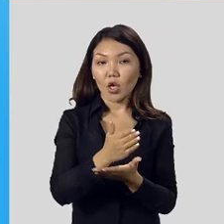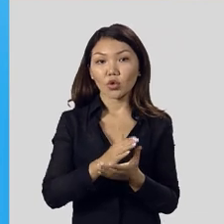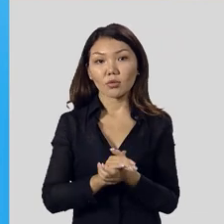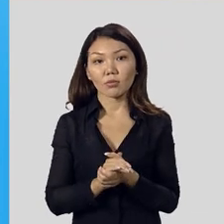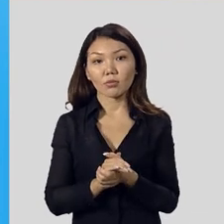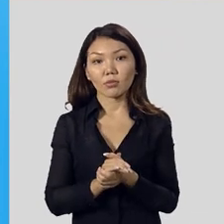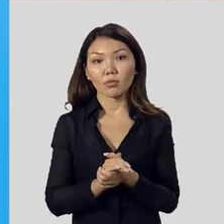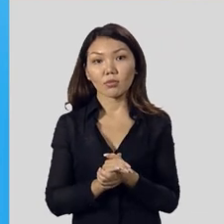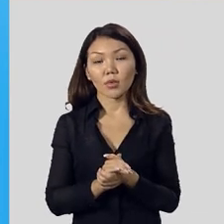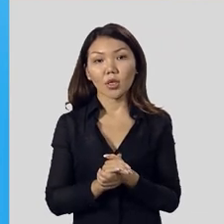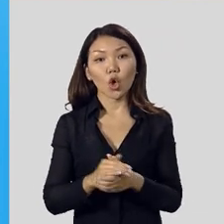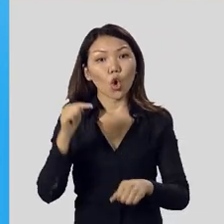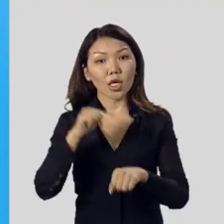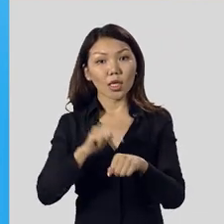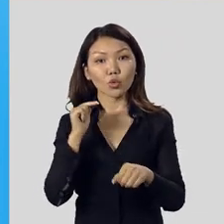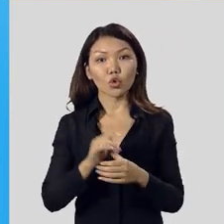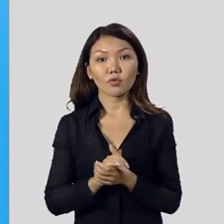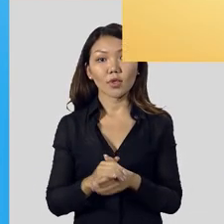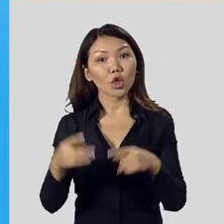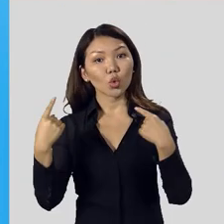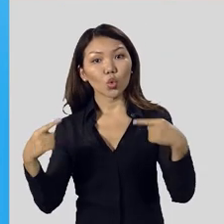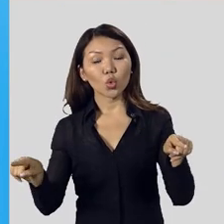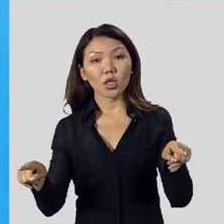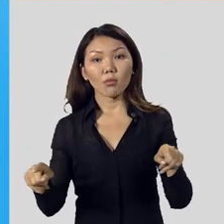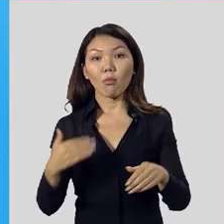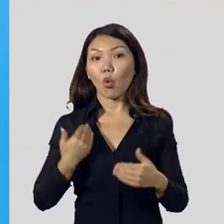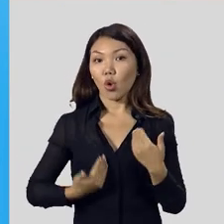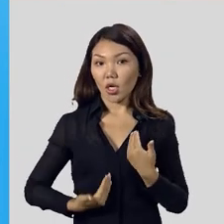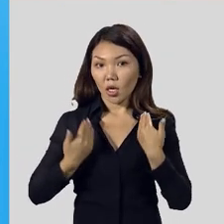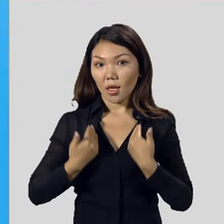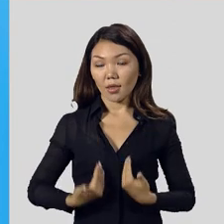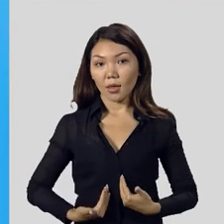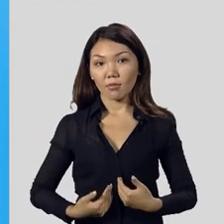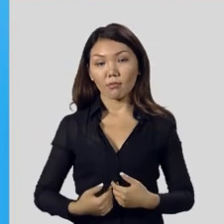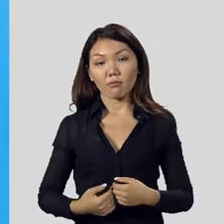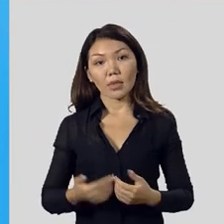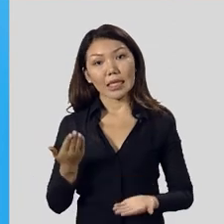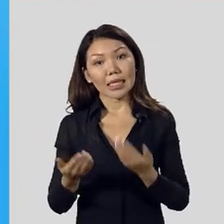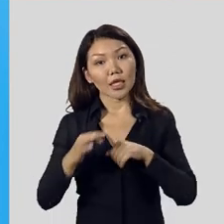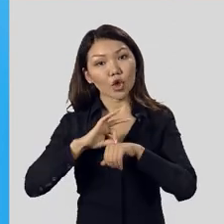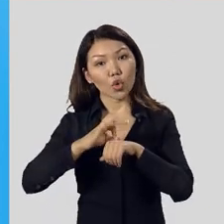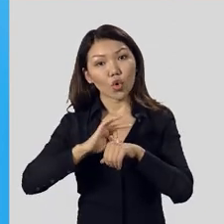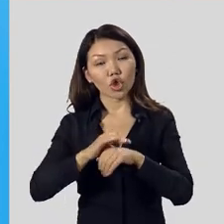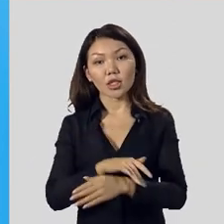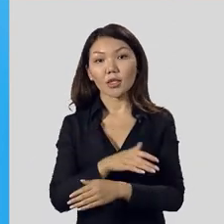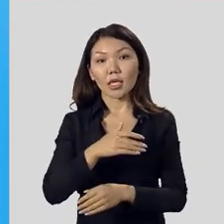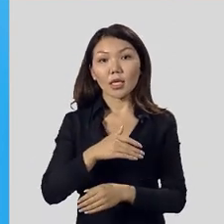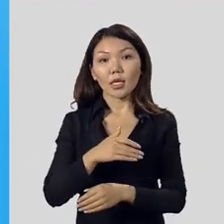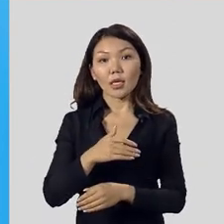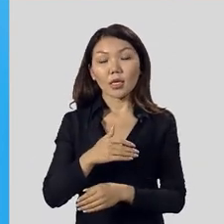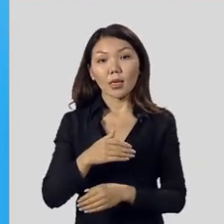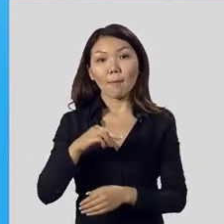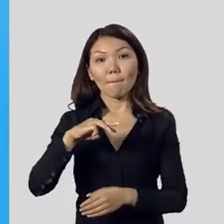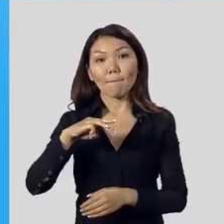к органам чувств или к другим органам, или же коже и мышцам головы и